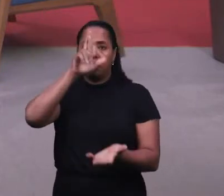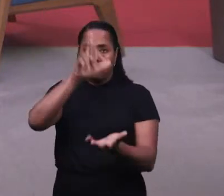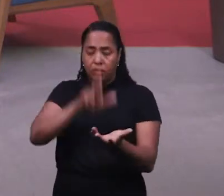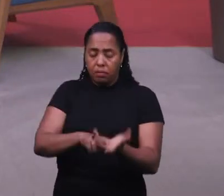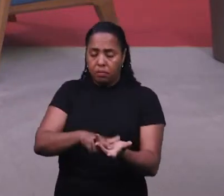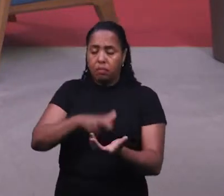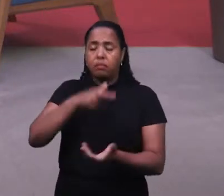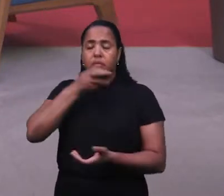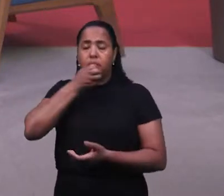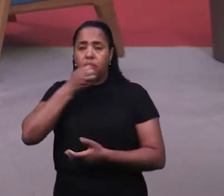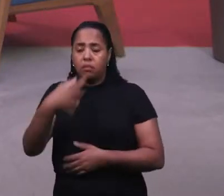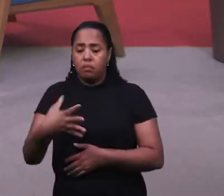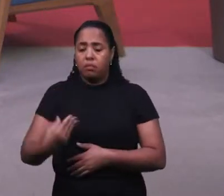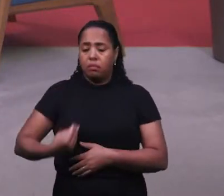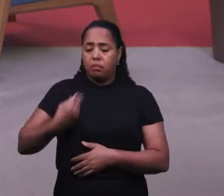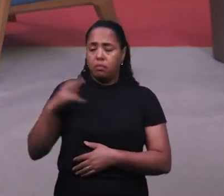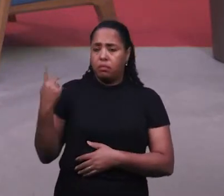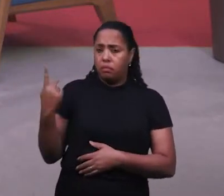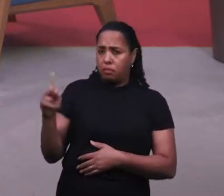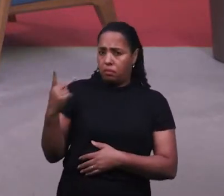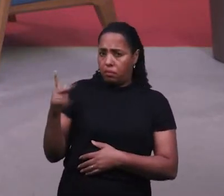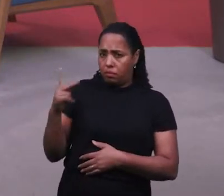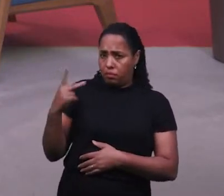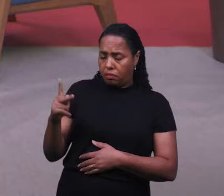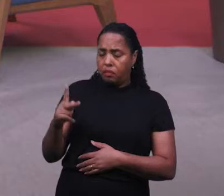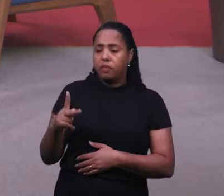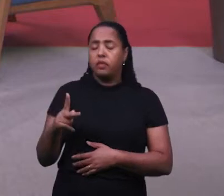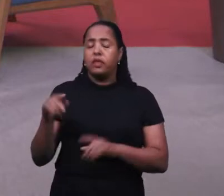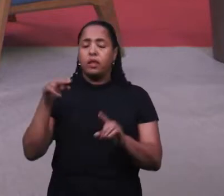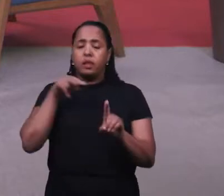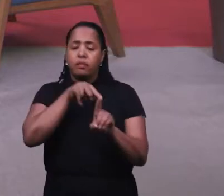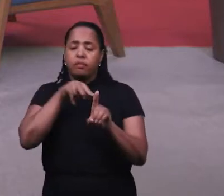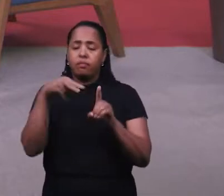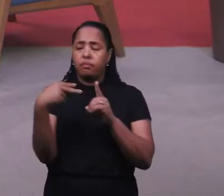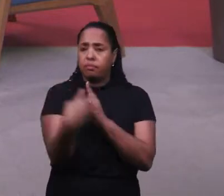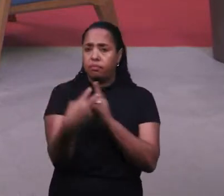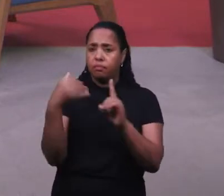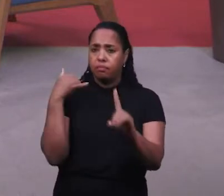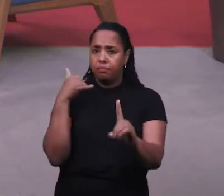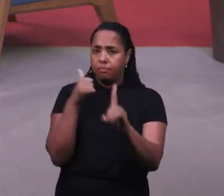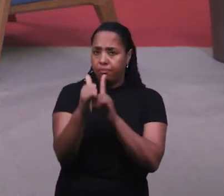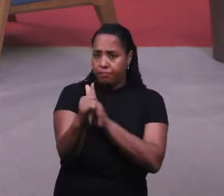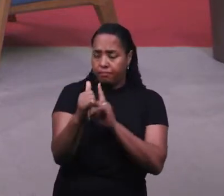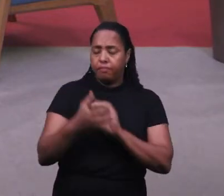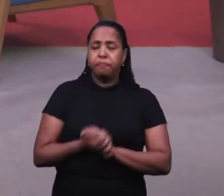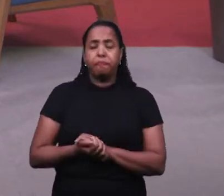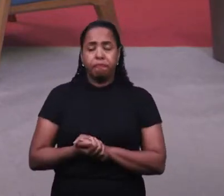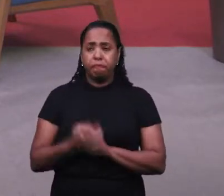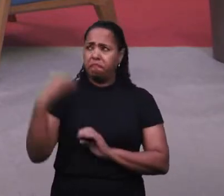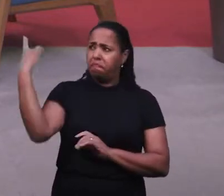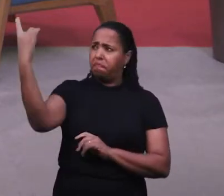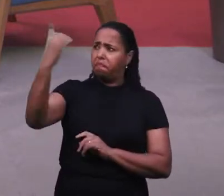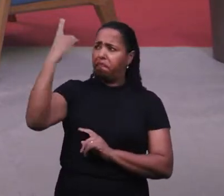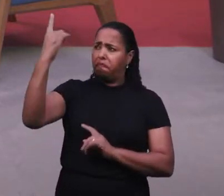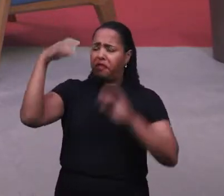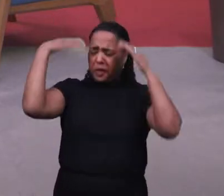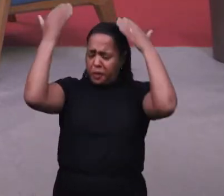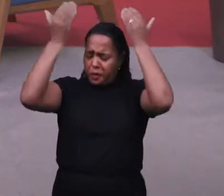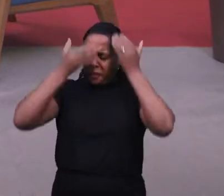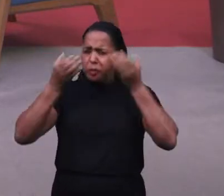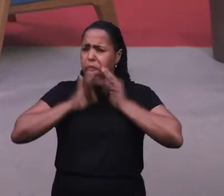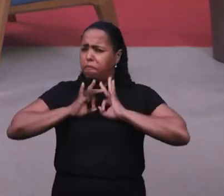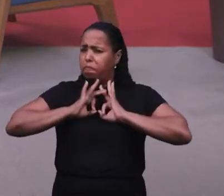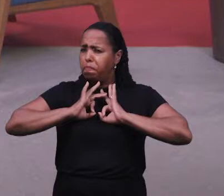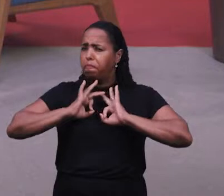qui a apporté un résultat très grand dans sa vie, dans un point de vue prophétique. David a été un grand